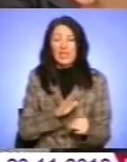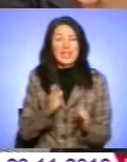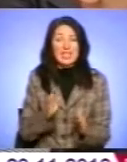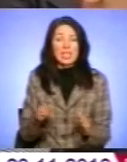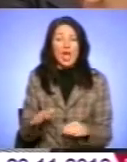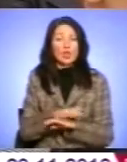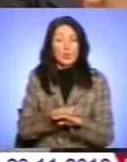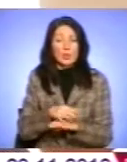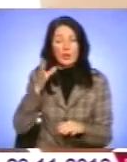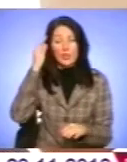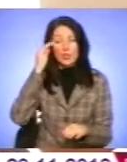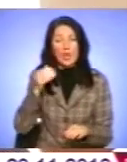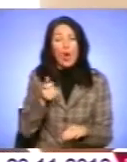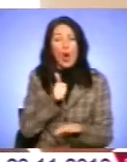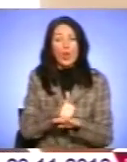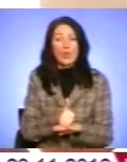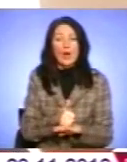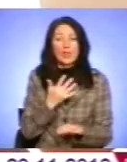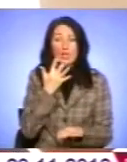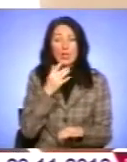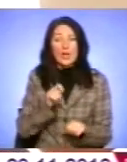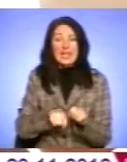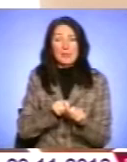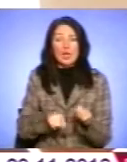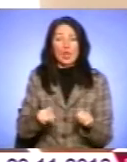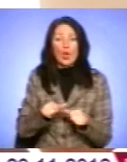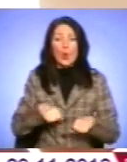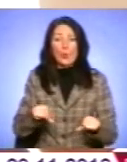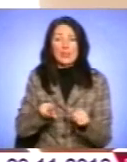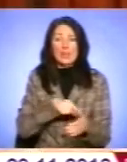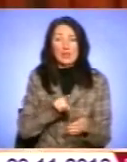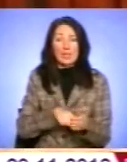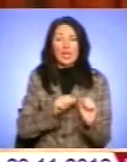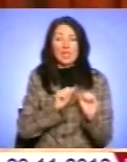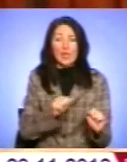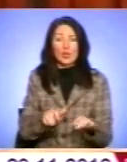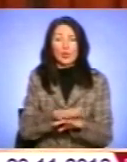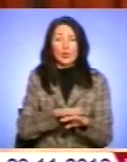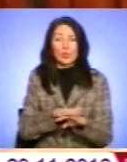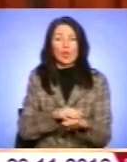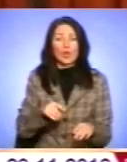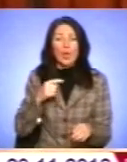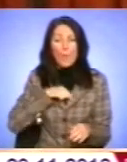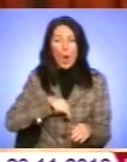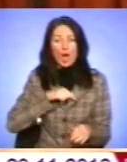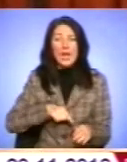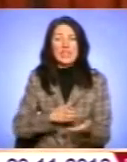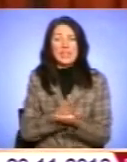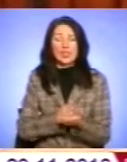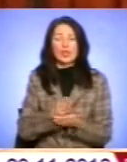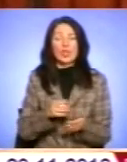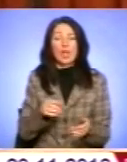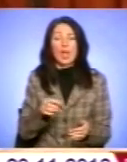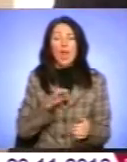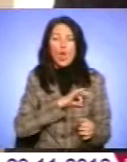суспільства, вважає голова Національної експертної комісії з питань захисту суспільної моралі, заслужений юрист України Василь